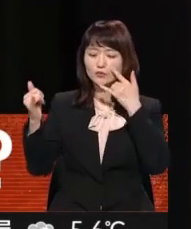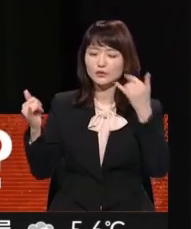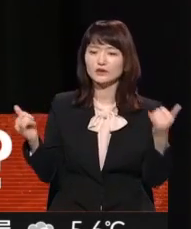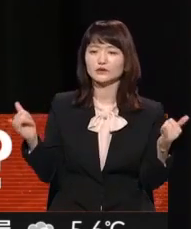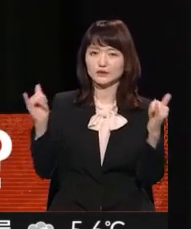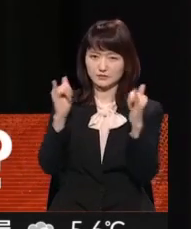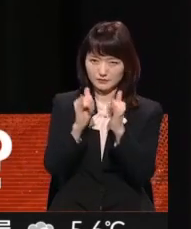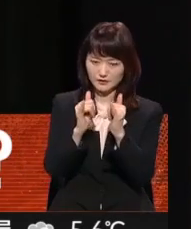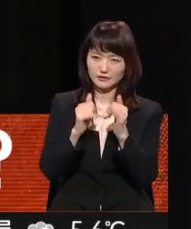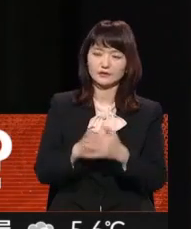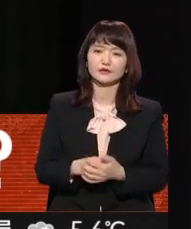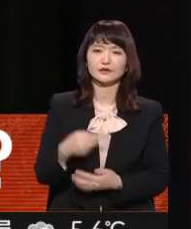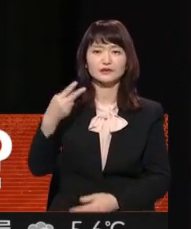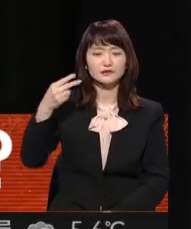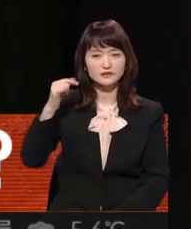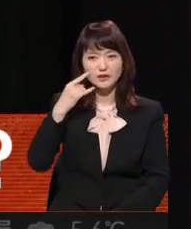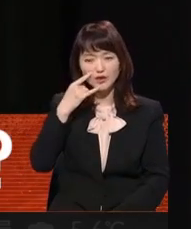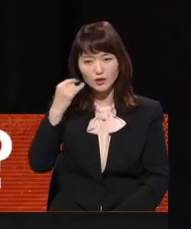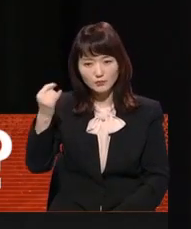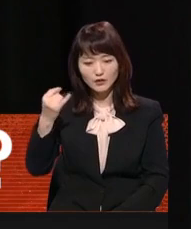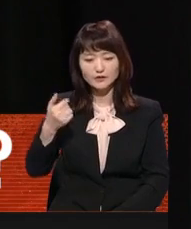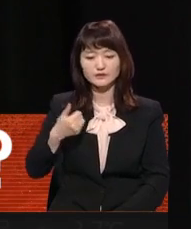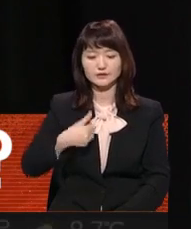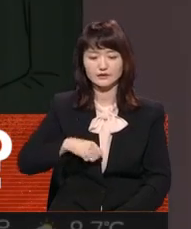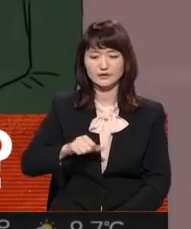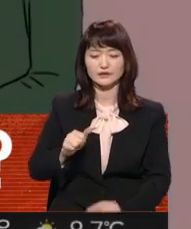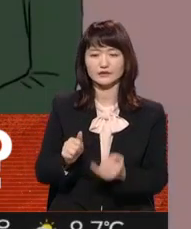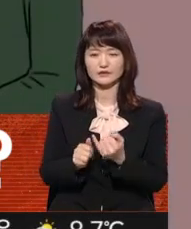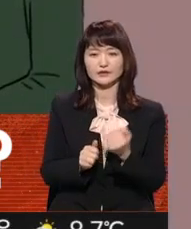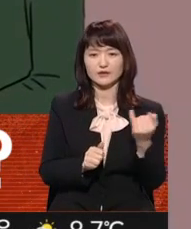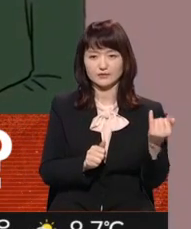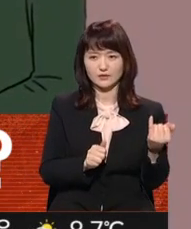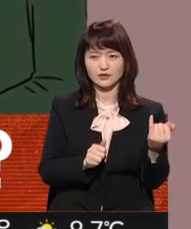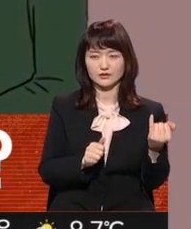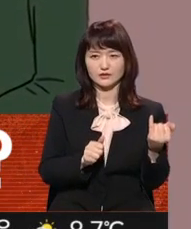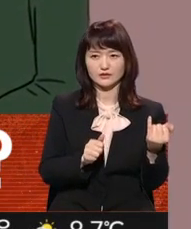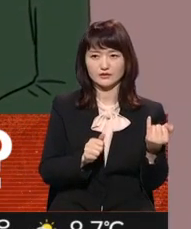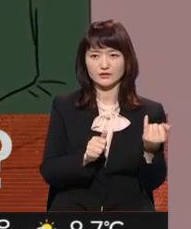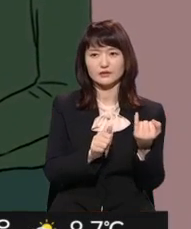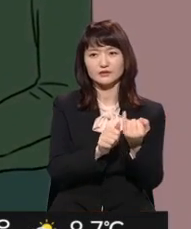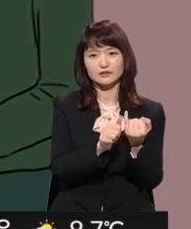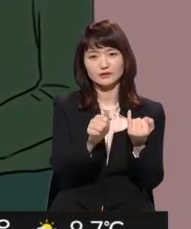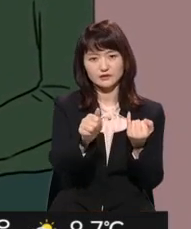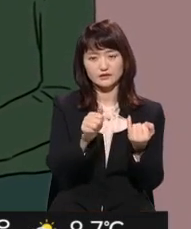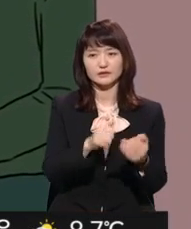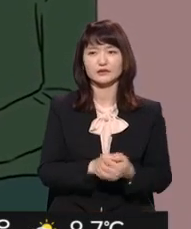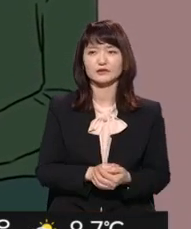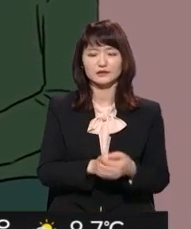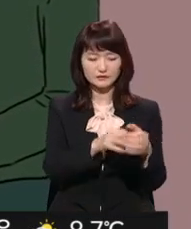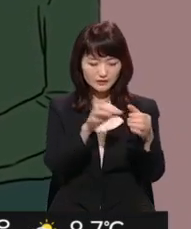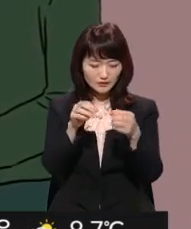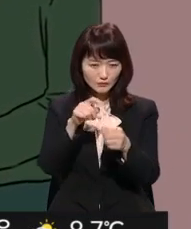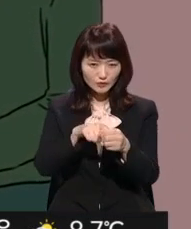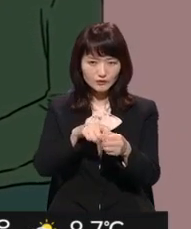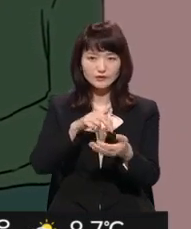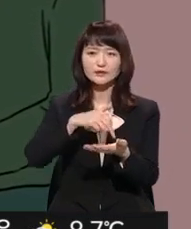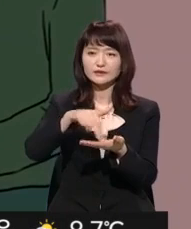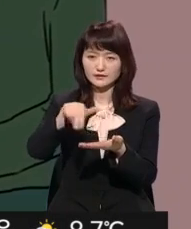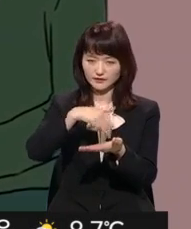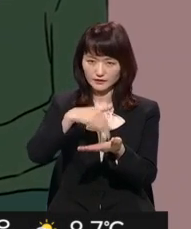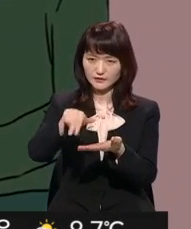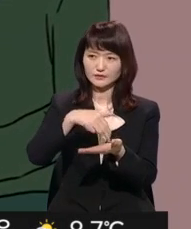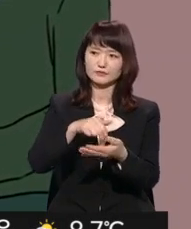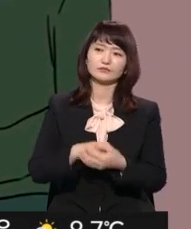시어머니와 신랑 그리고 며느리 이렇게 셋이서 이렇게 저렇게 의견 교환할 일이 있었기 때문에 단톡방을 만들게 됐다고 합니다 그런데이